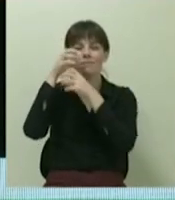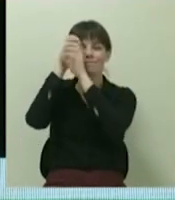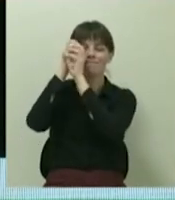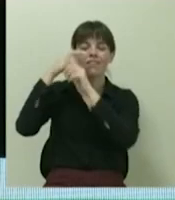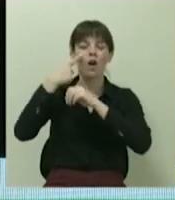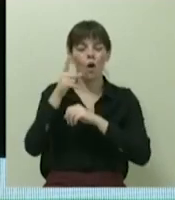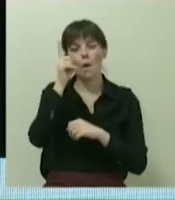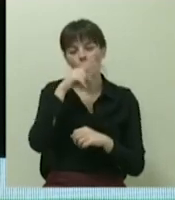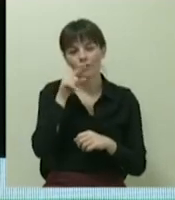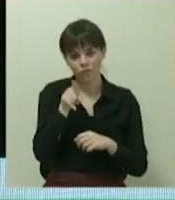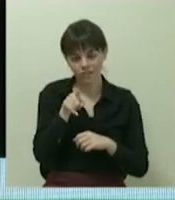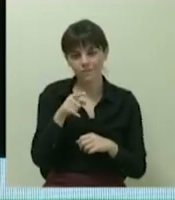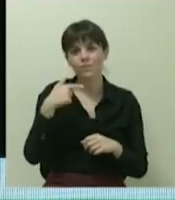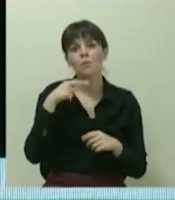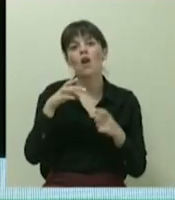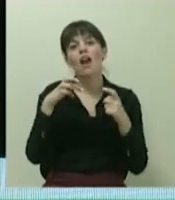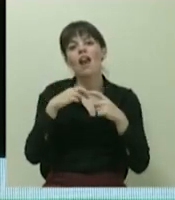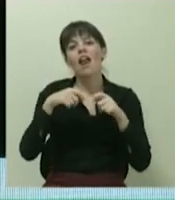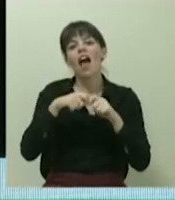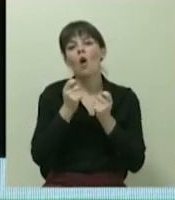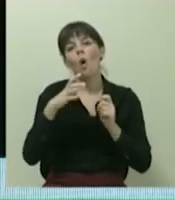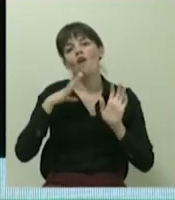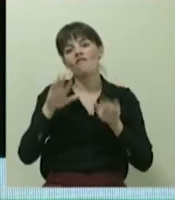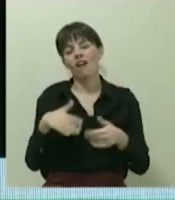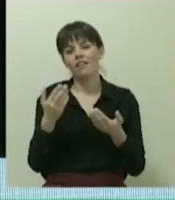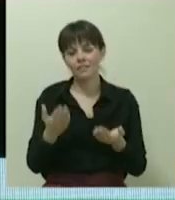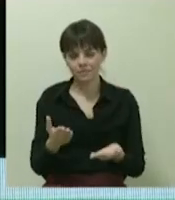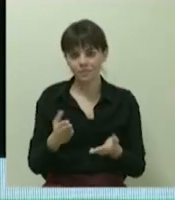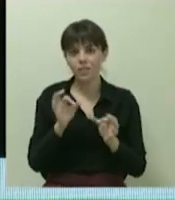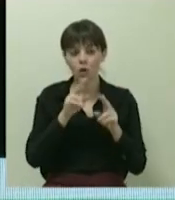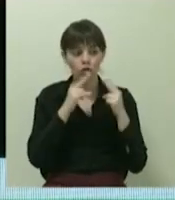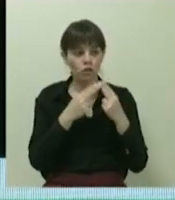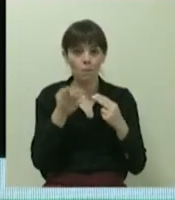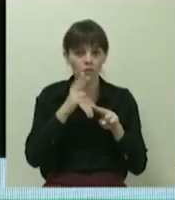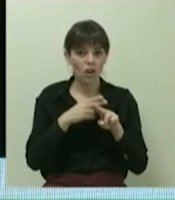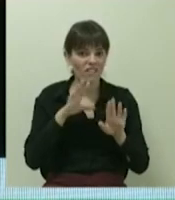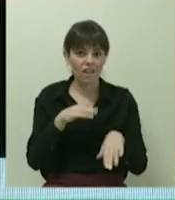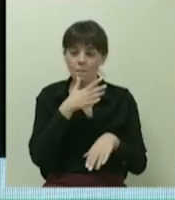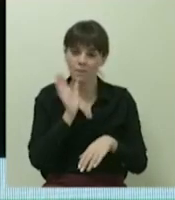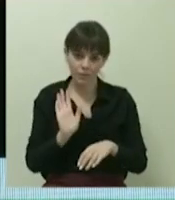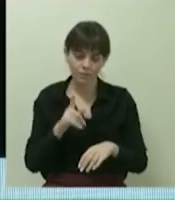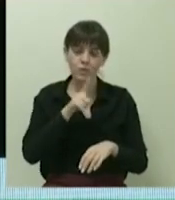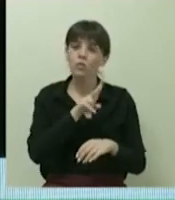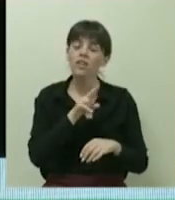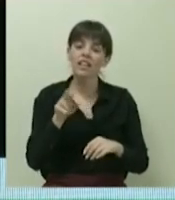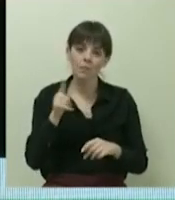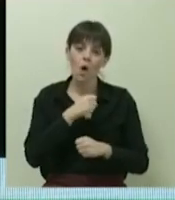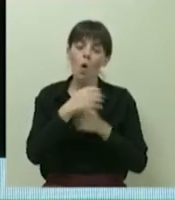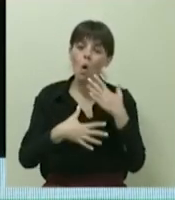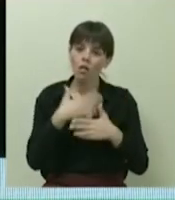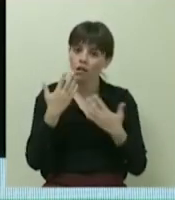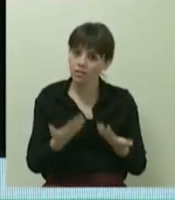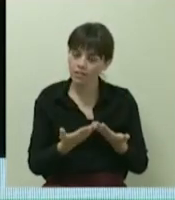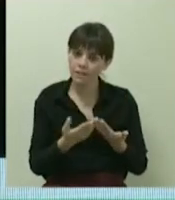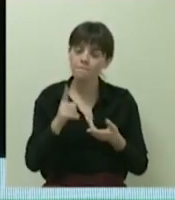Böyle bir rekorumuz var yani. Dünyada böyle bir şey var mı bilmiyorum. Bu gibi olayları yani